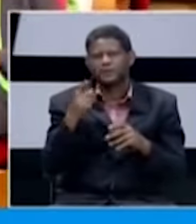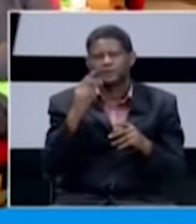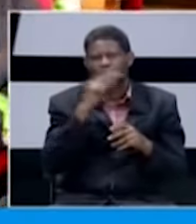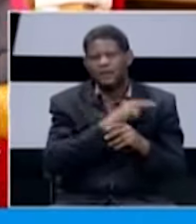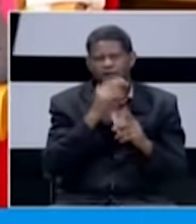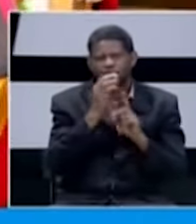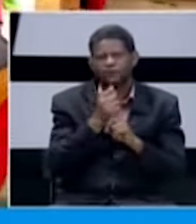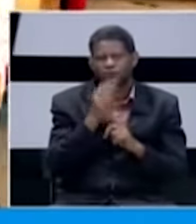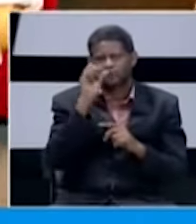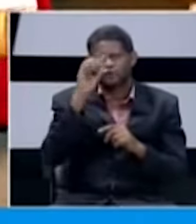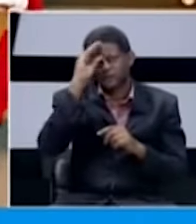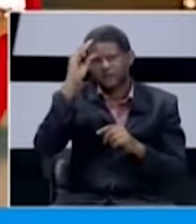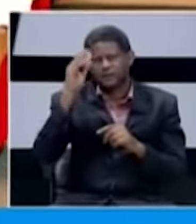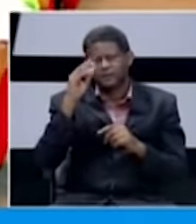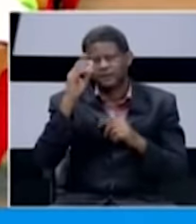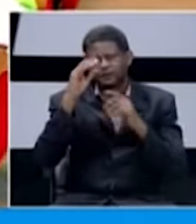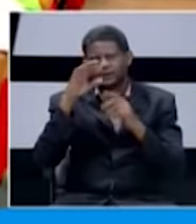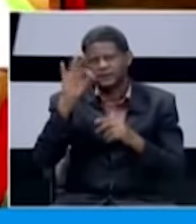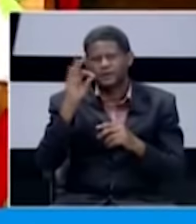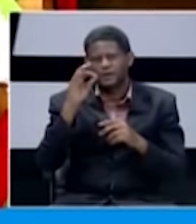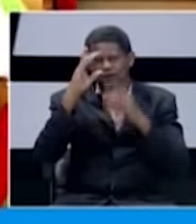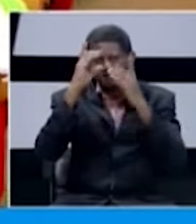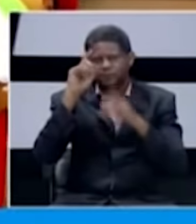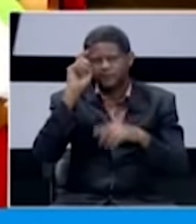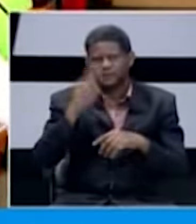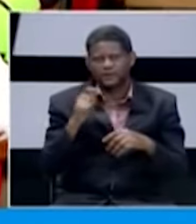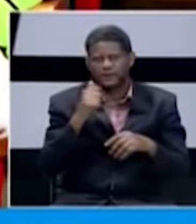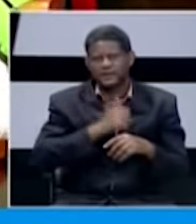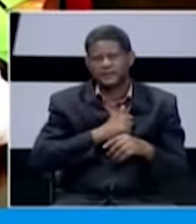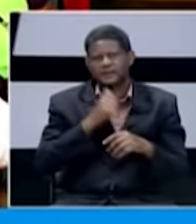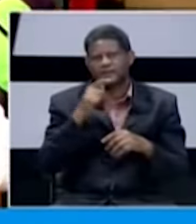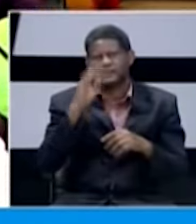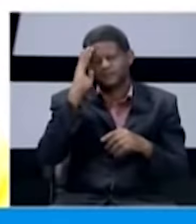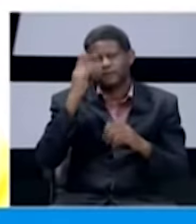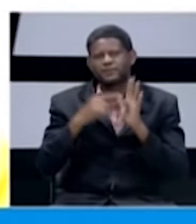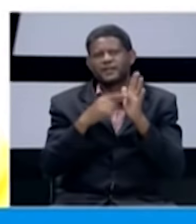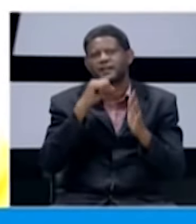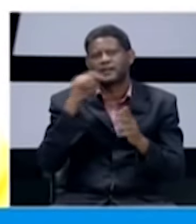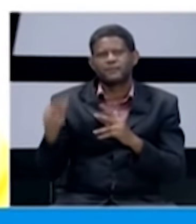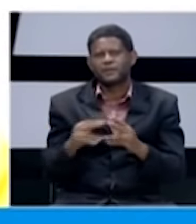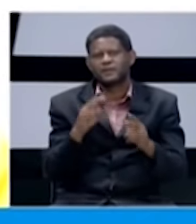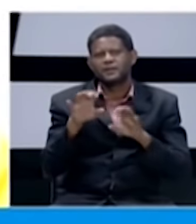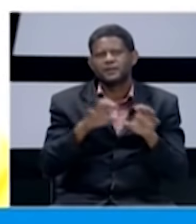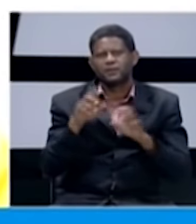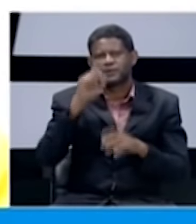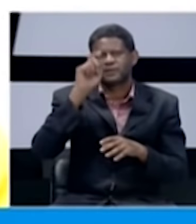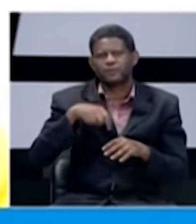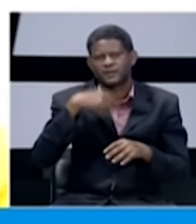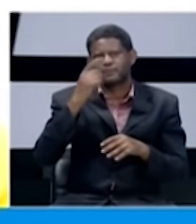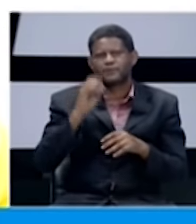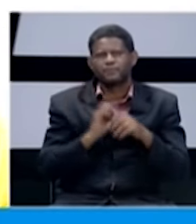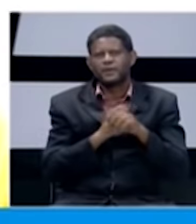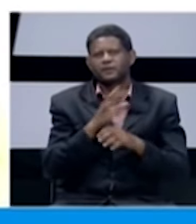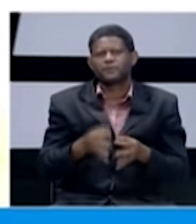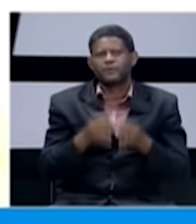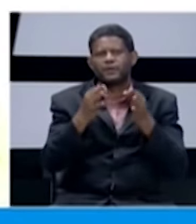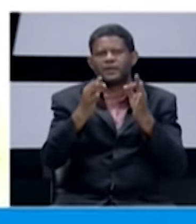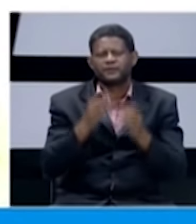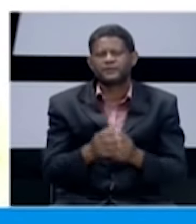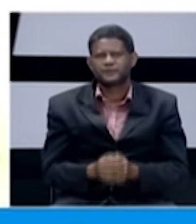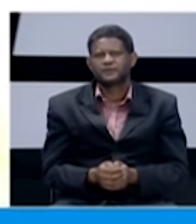سبات ترخیبان که خبرو گو کمز گبان عرسنا نزی حمان بزیک آل عمنگدی کنه کایدوی گبان زبل مل اختوم ام حلالی فام روات